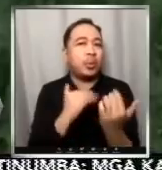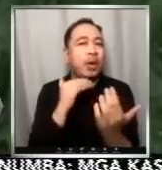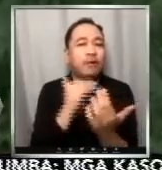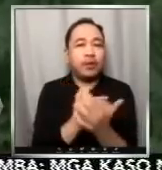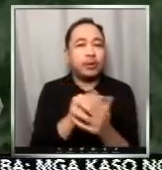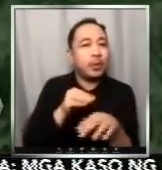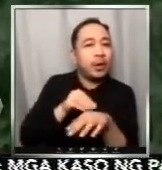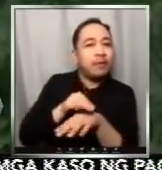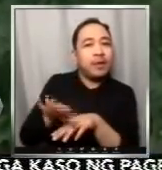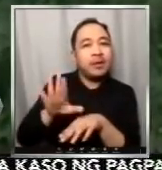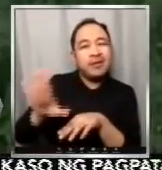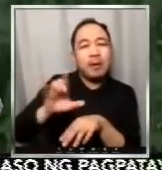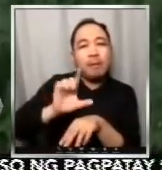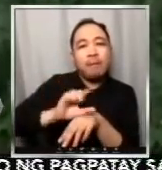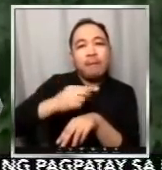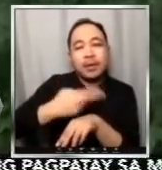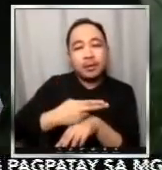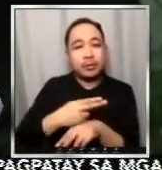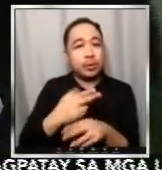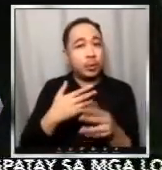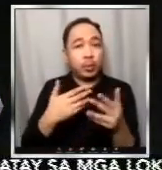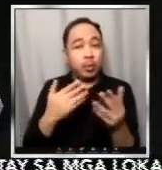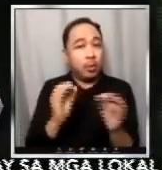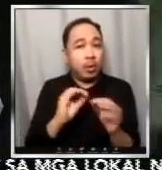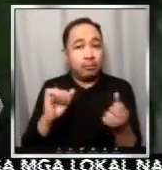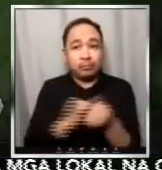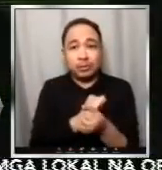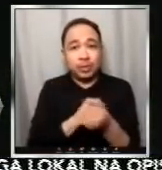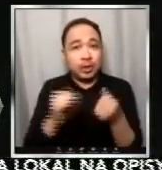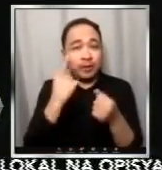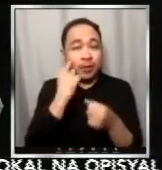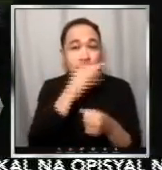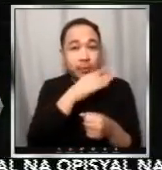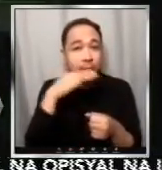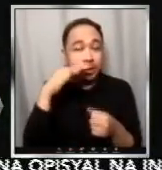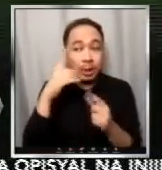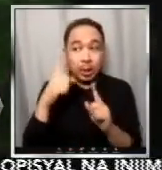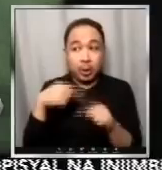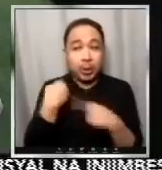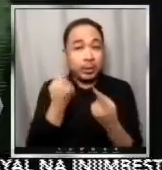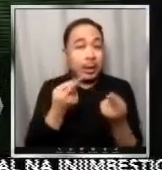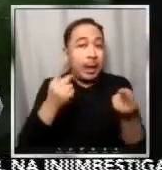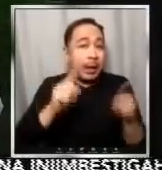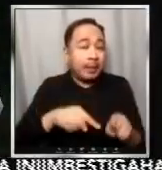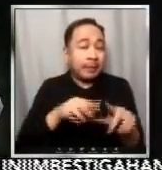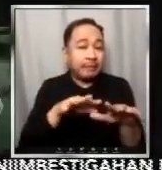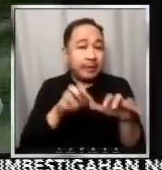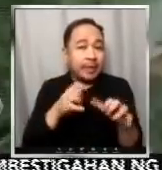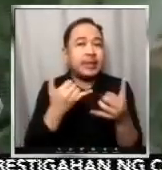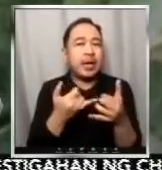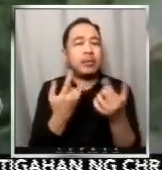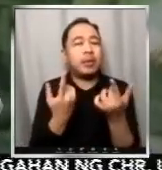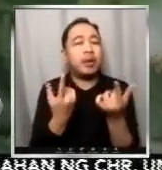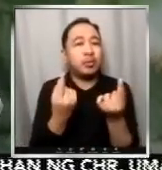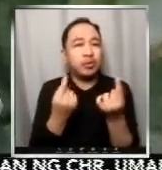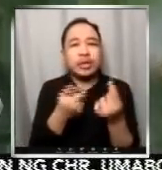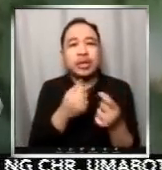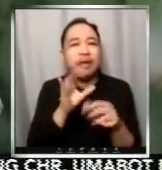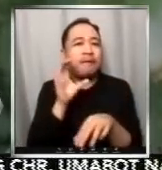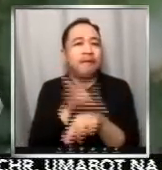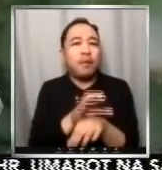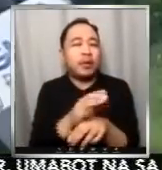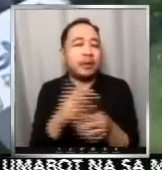kabuhayan. Bagaman wala namang naitalang danyo sa mga pananim simula nang tumama ang andap, forest harvest lang daw ang paraan para maisalba ang mga